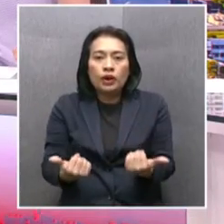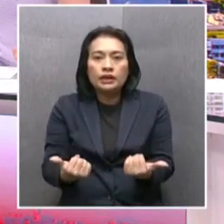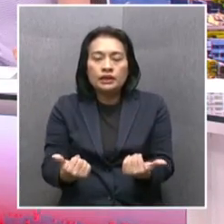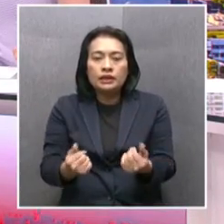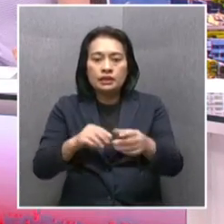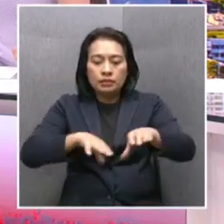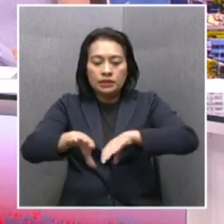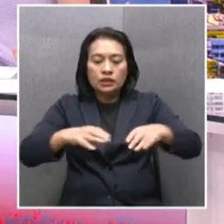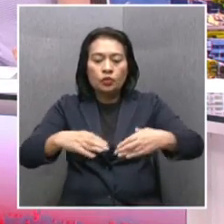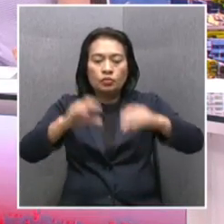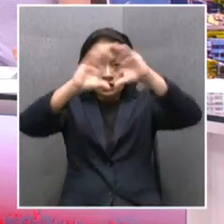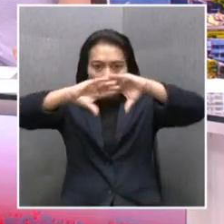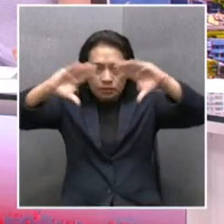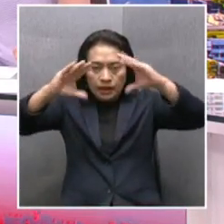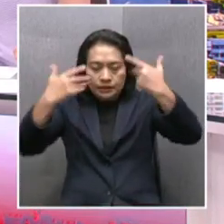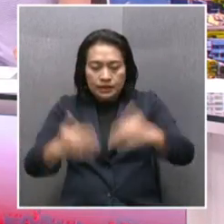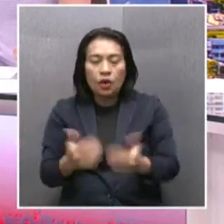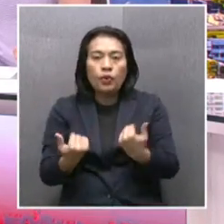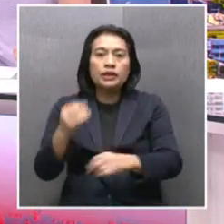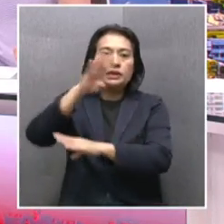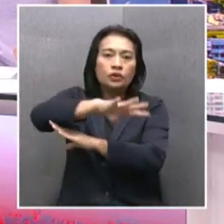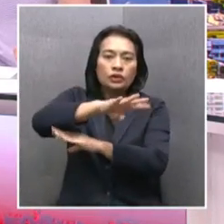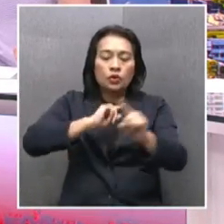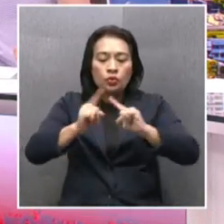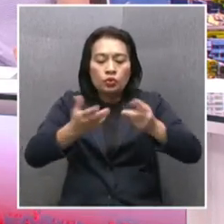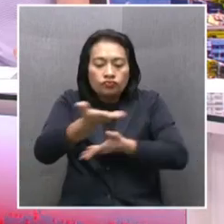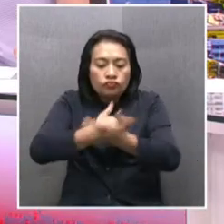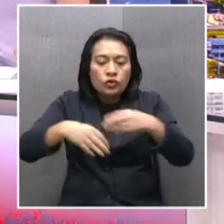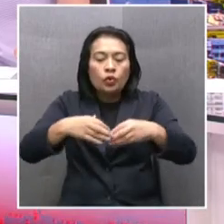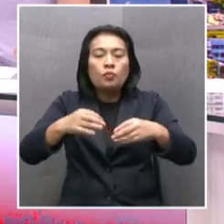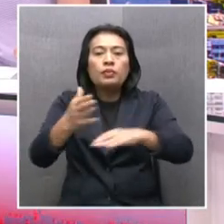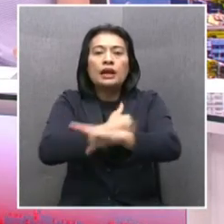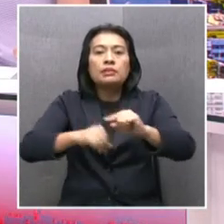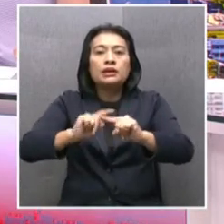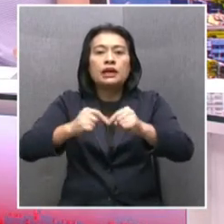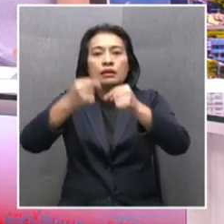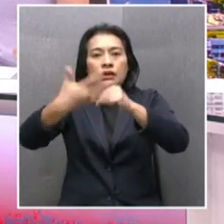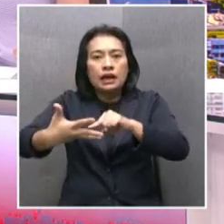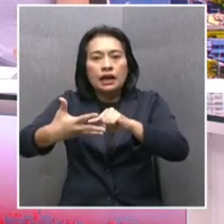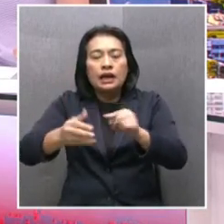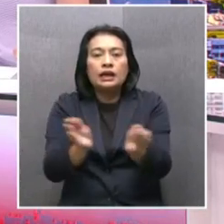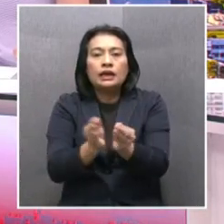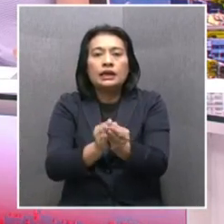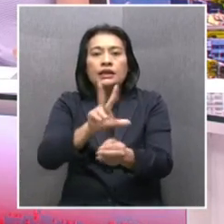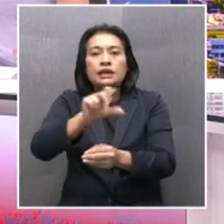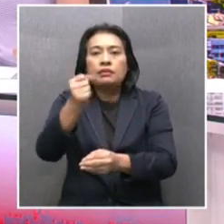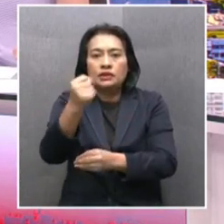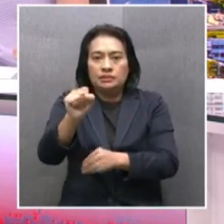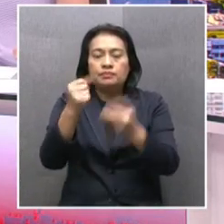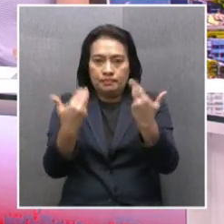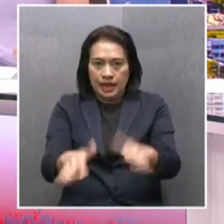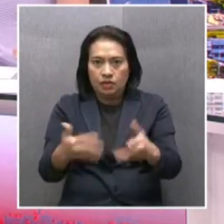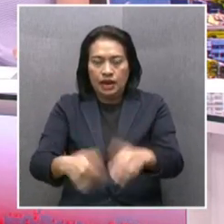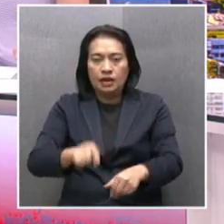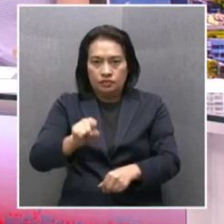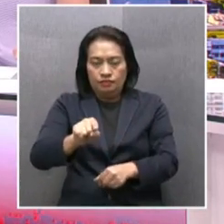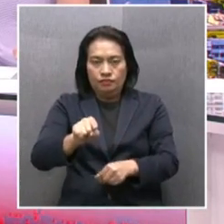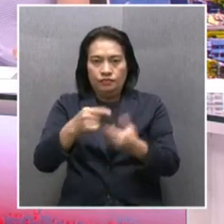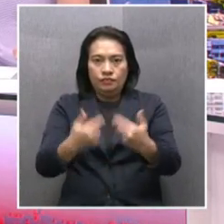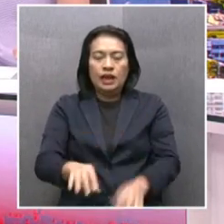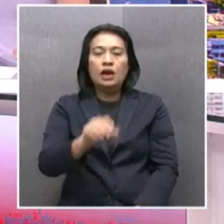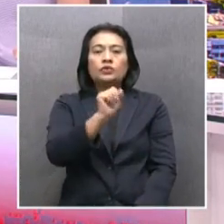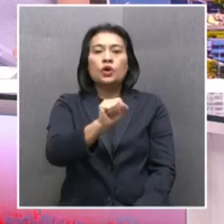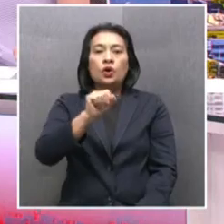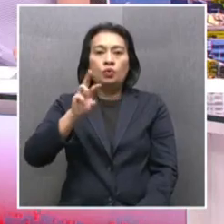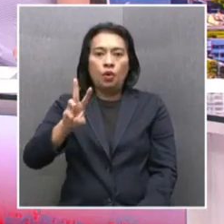ะคุยกันกับอีกพรรค5พรรคการเมืองนะเพื่อจัดตั้งรัฐบาลซึ่งก็ได้เสียงมาแล้ว310เสียงด้วยกันคราวนี้ในส่วนของสว.นั่นเองนะ